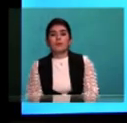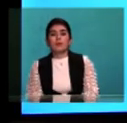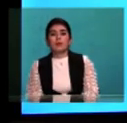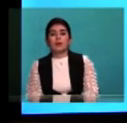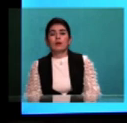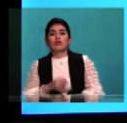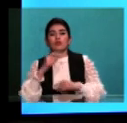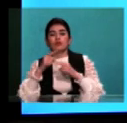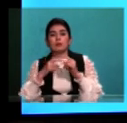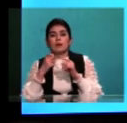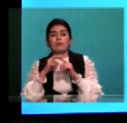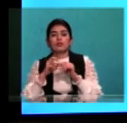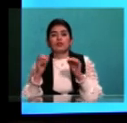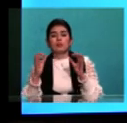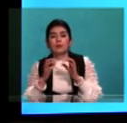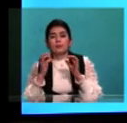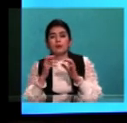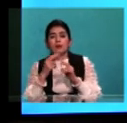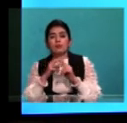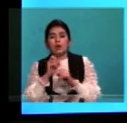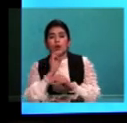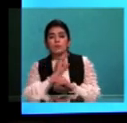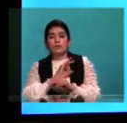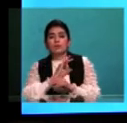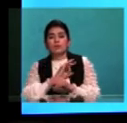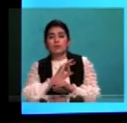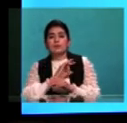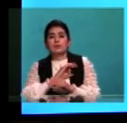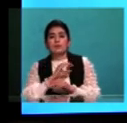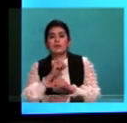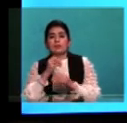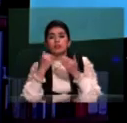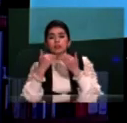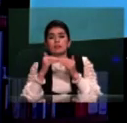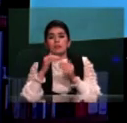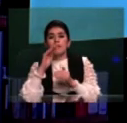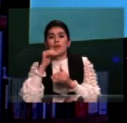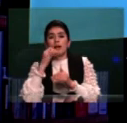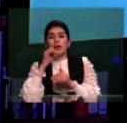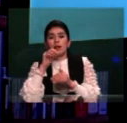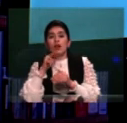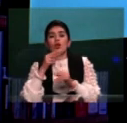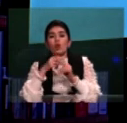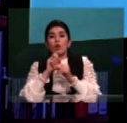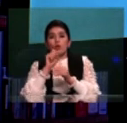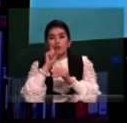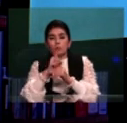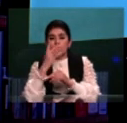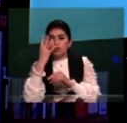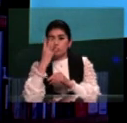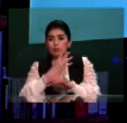пароль. Следующий способ защиты данных мы будем использовать при помощи скрытия файлов. Это упражнение